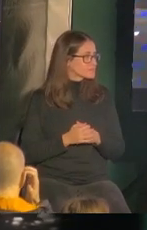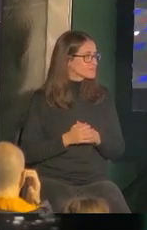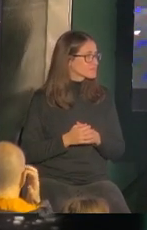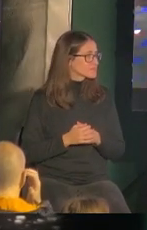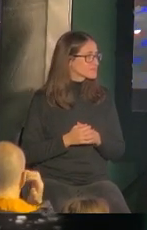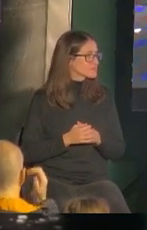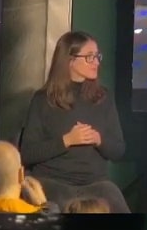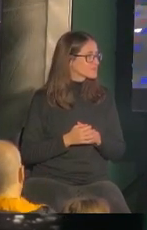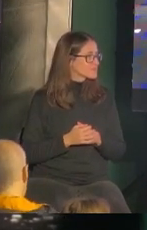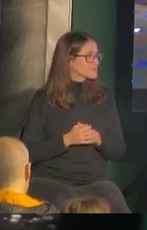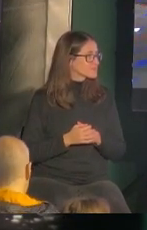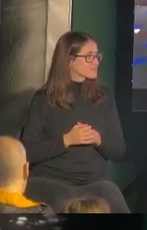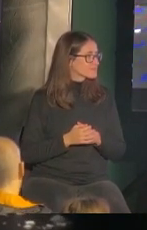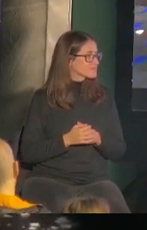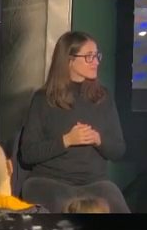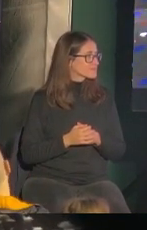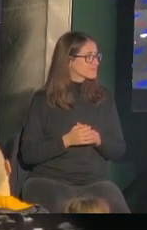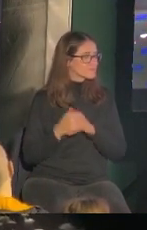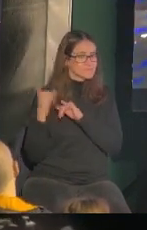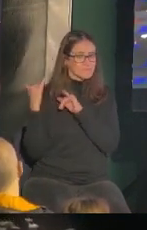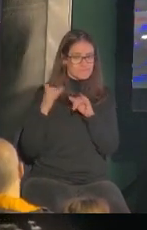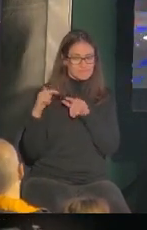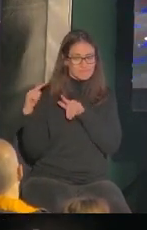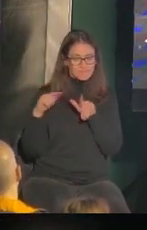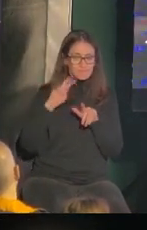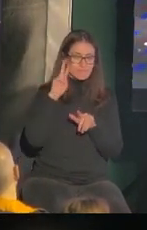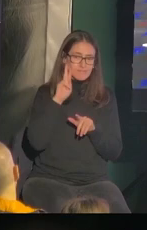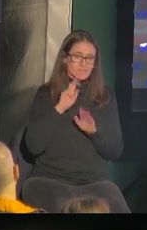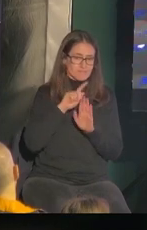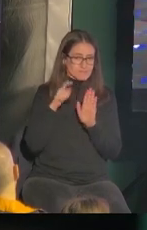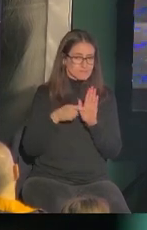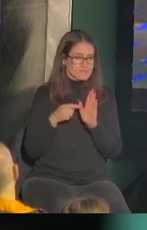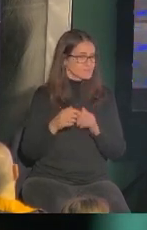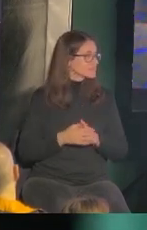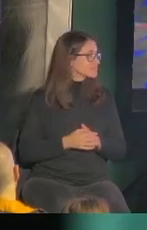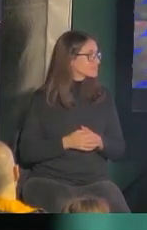I ara, si me'ls treus ja tots, així els hi tiro...